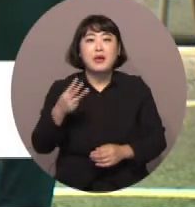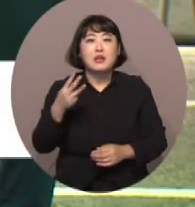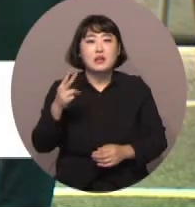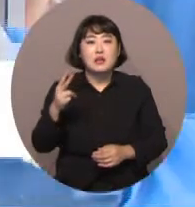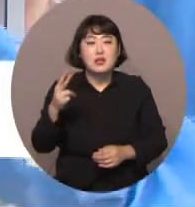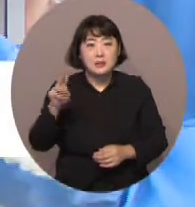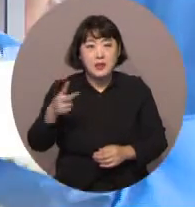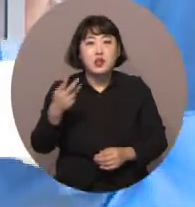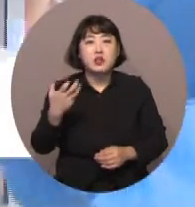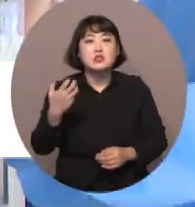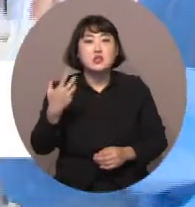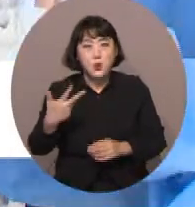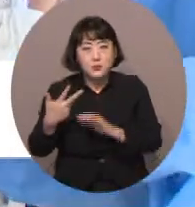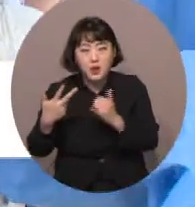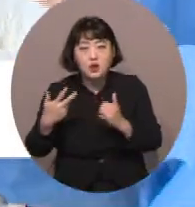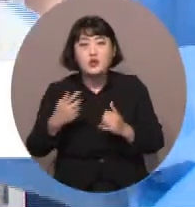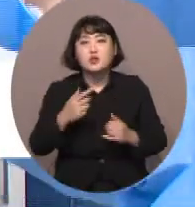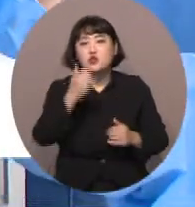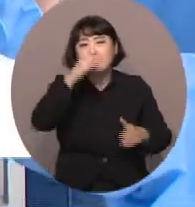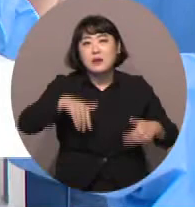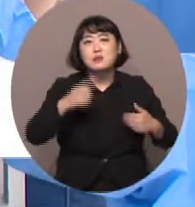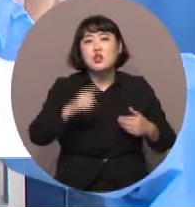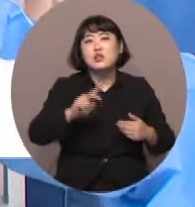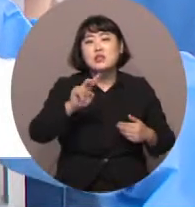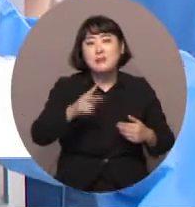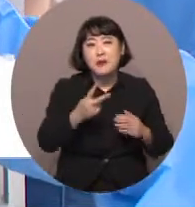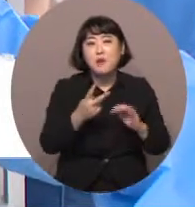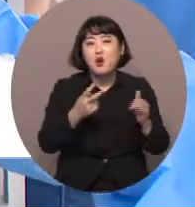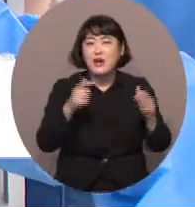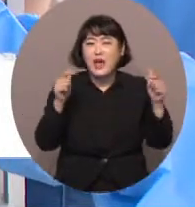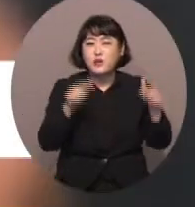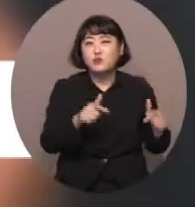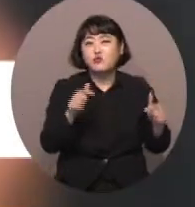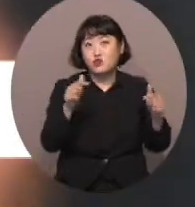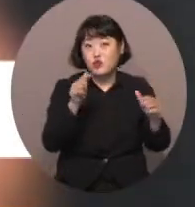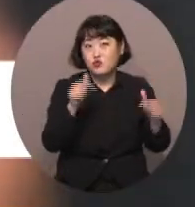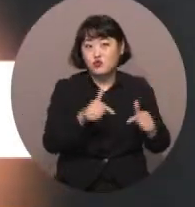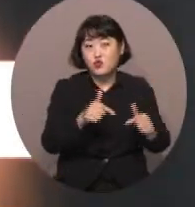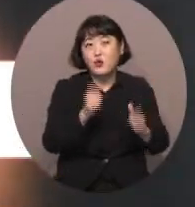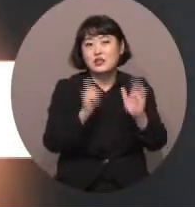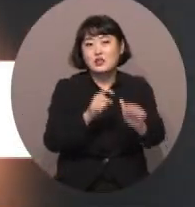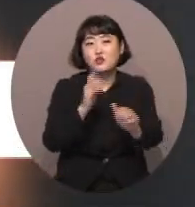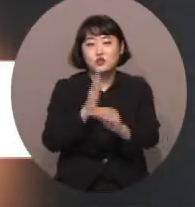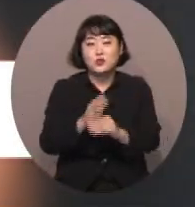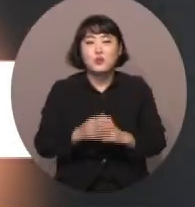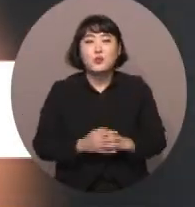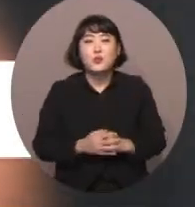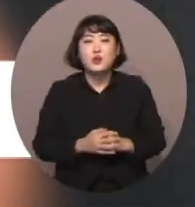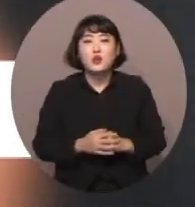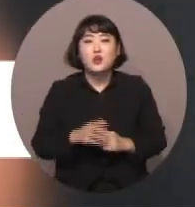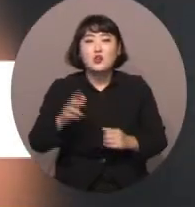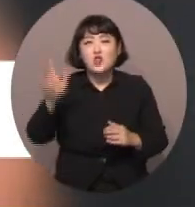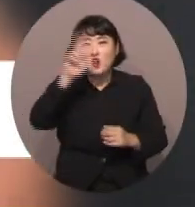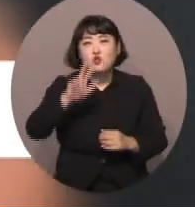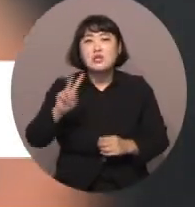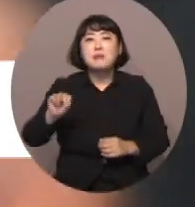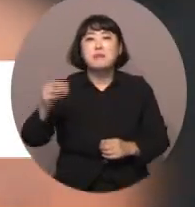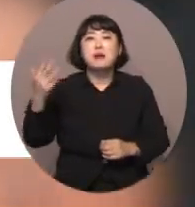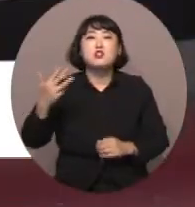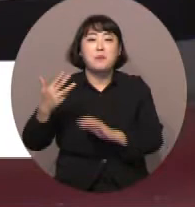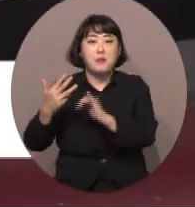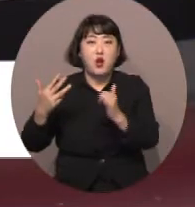2087명 충남 1200s9명 등 Jun 감소세가 이어졌고 전국 신규확진자는 28,000여명으로